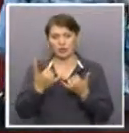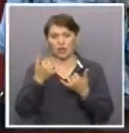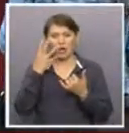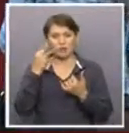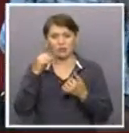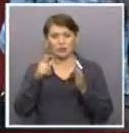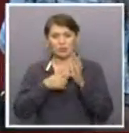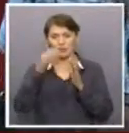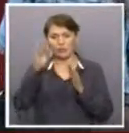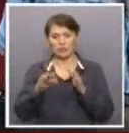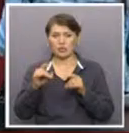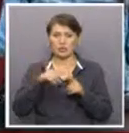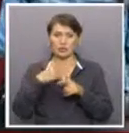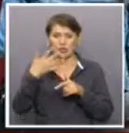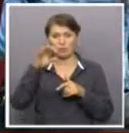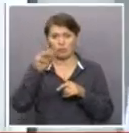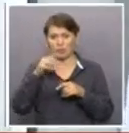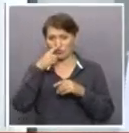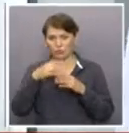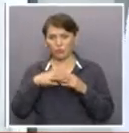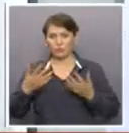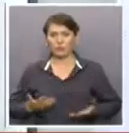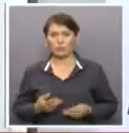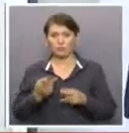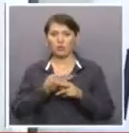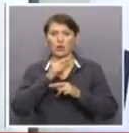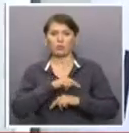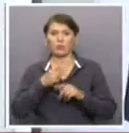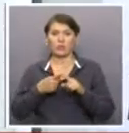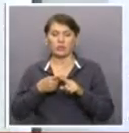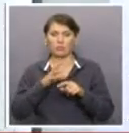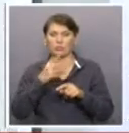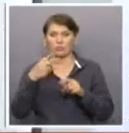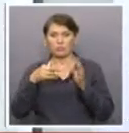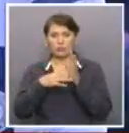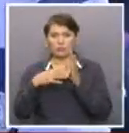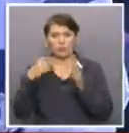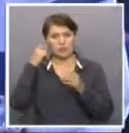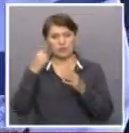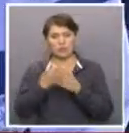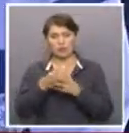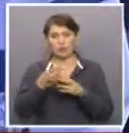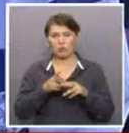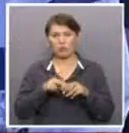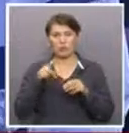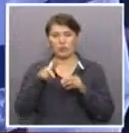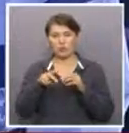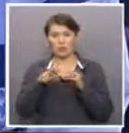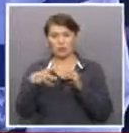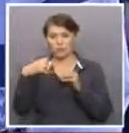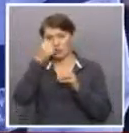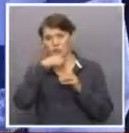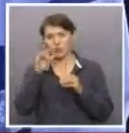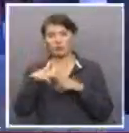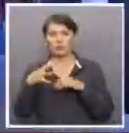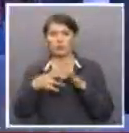алматылықтардың 7% немесе 50 мыңға жоқ тұрғыны жұмыссыз. Оның тең жартысы 29 жасқа дейінгілер. 2015 жыл бойынша